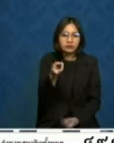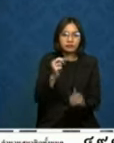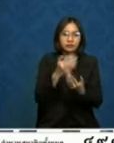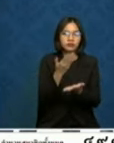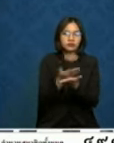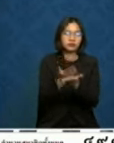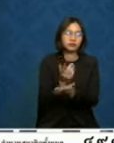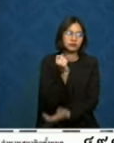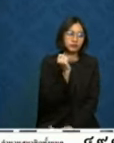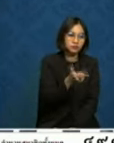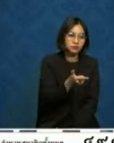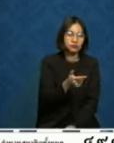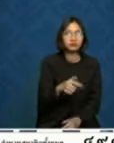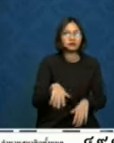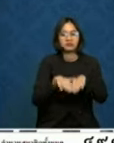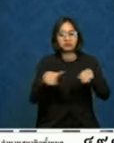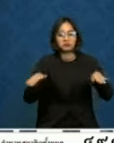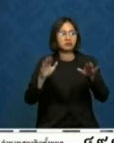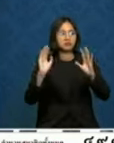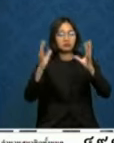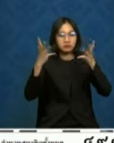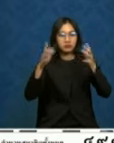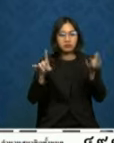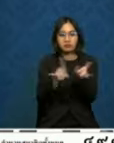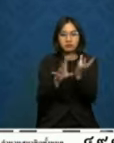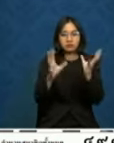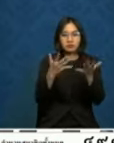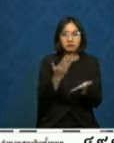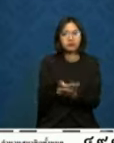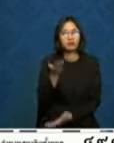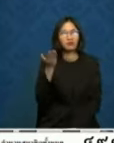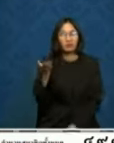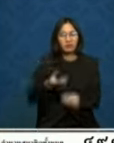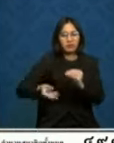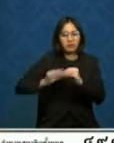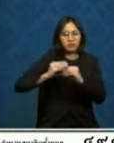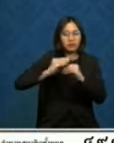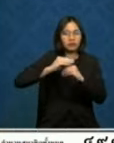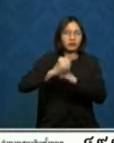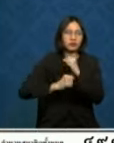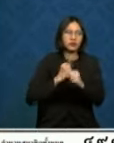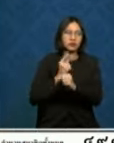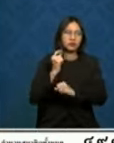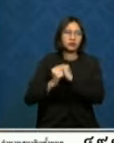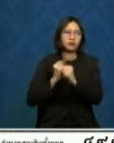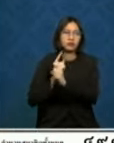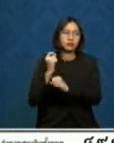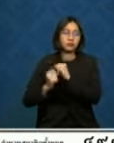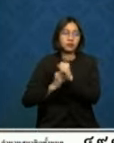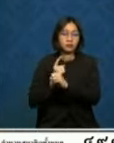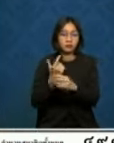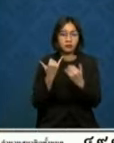ใช้งบประมาณที่ไม่มีประสิทธิภาพและก็ยังของบมาเพิ่มเติมขึ้นทุกปี